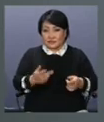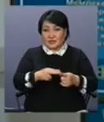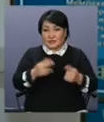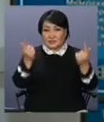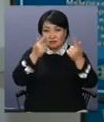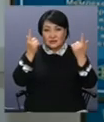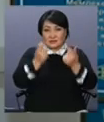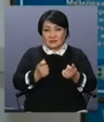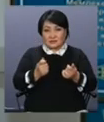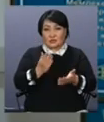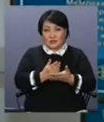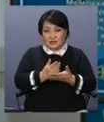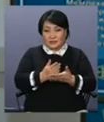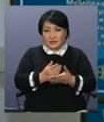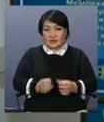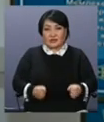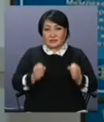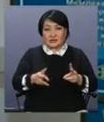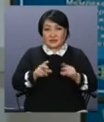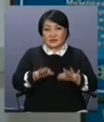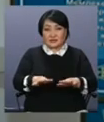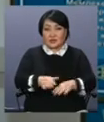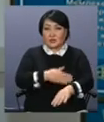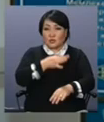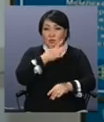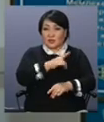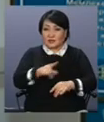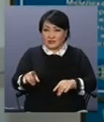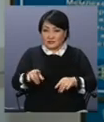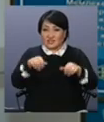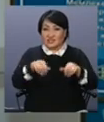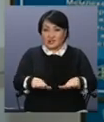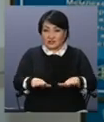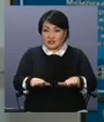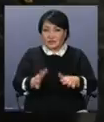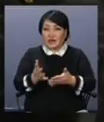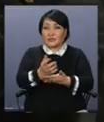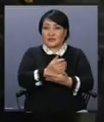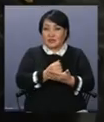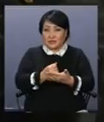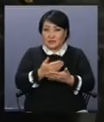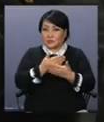іс көз көп уақытта шешім қабылдамай жатып, көп шағым болса,